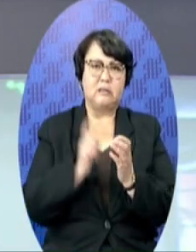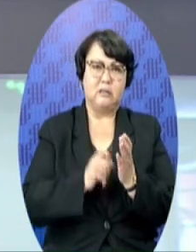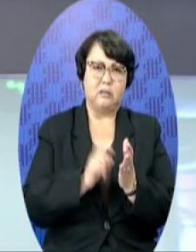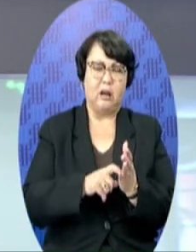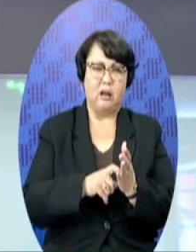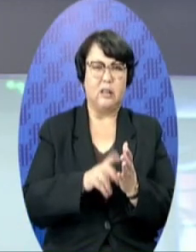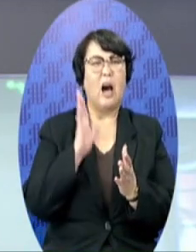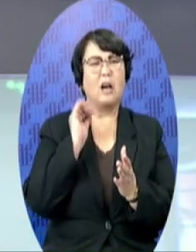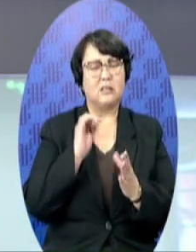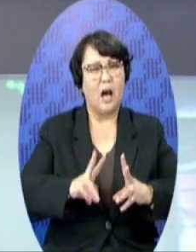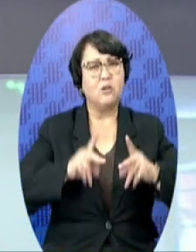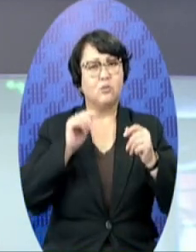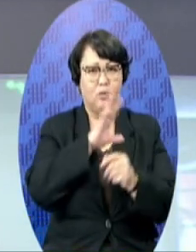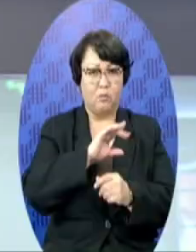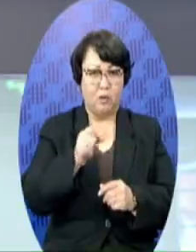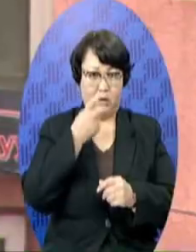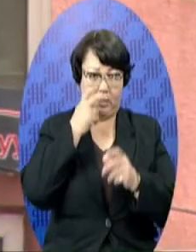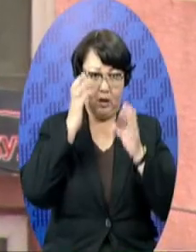дараах сурвалжлагын хөндлөө.